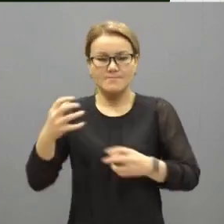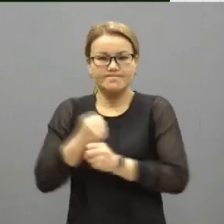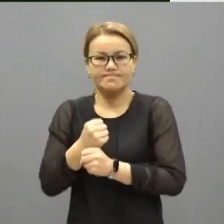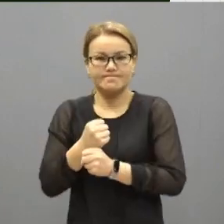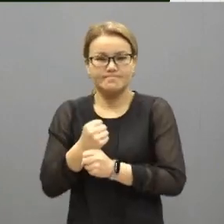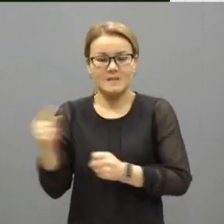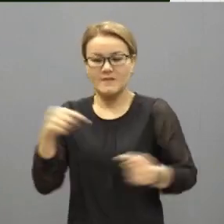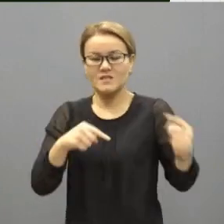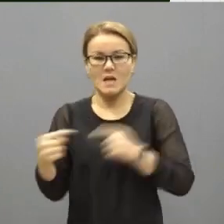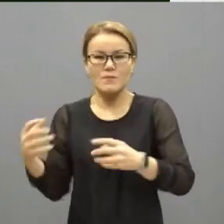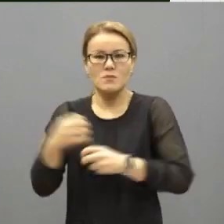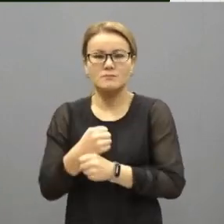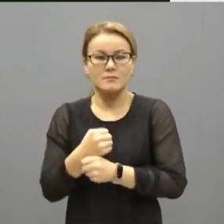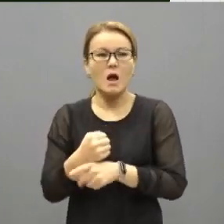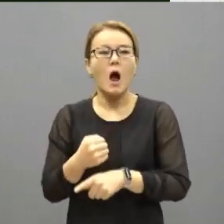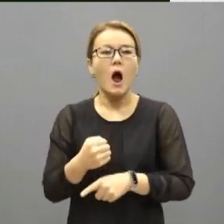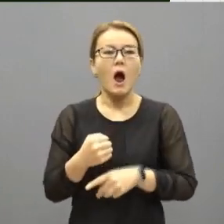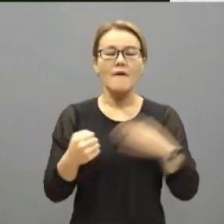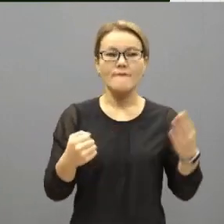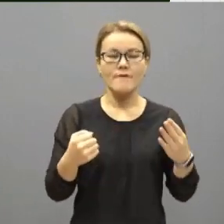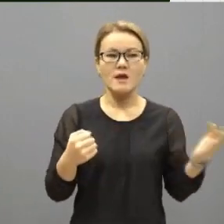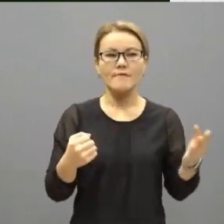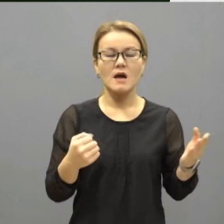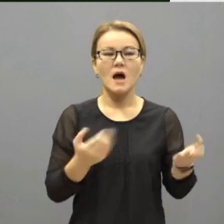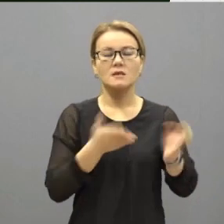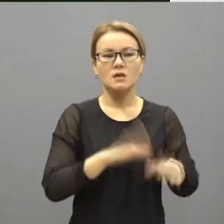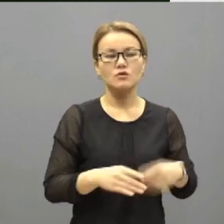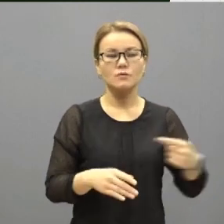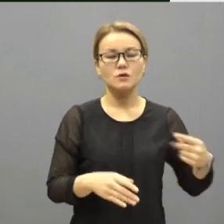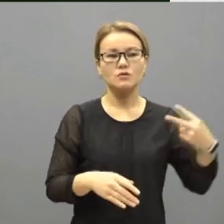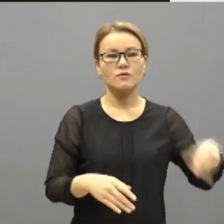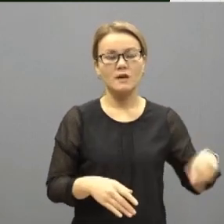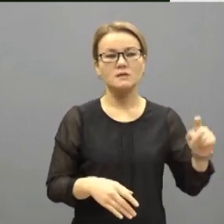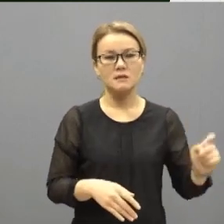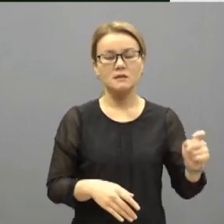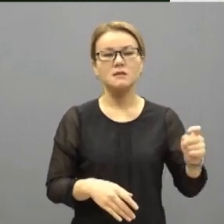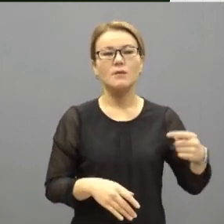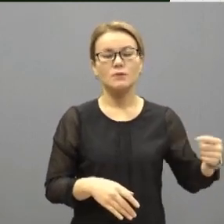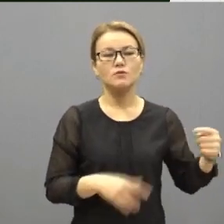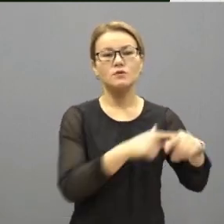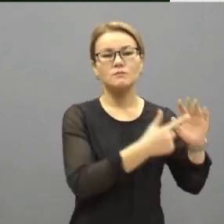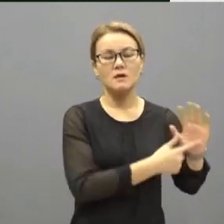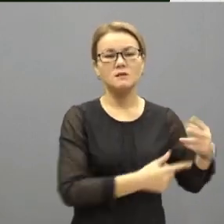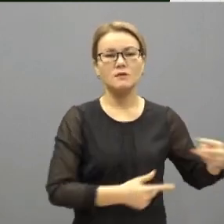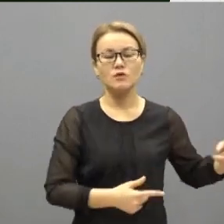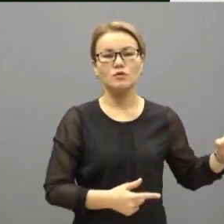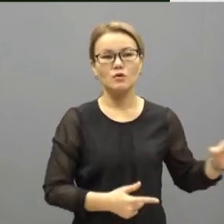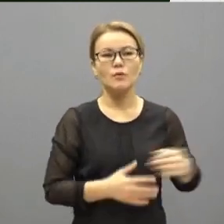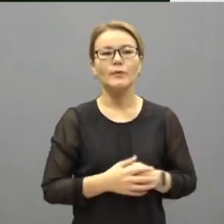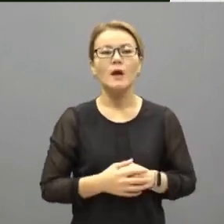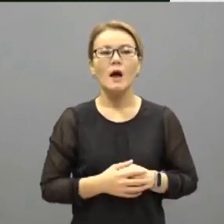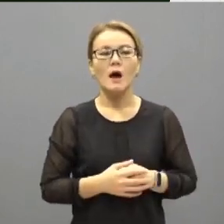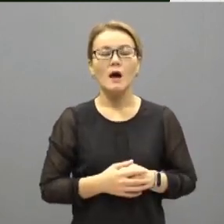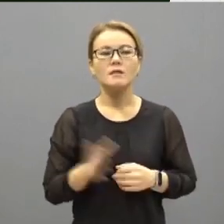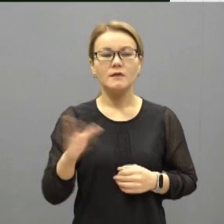взаимоуничтожаются. В левой части остается минус 20х минус 17 равно нулю. Ну, давайте